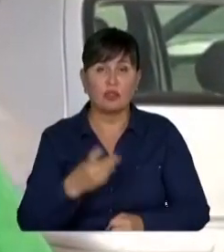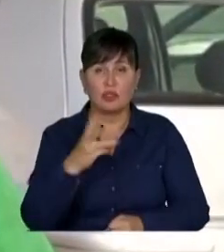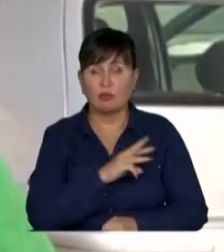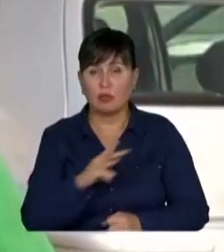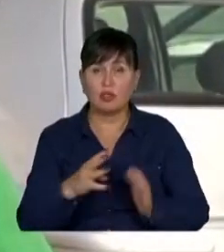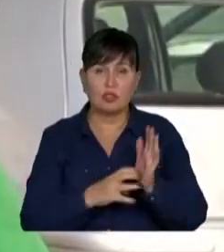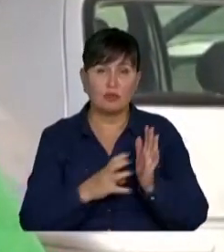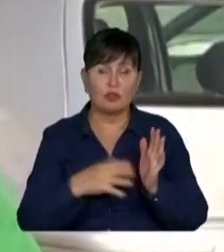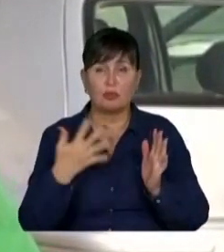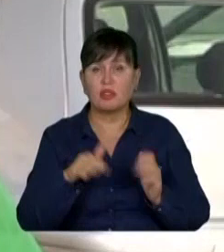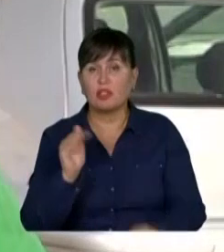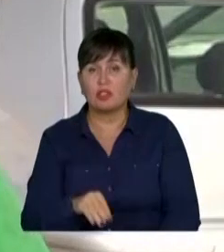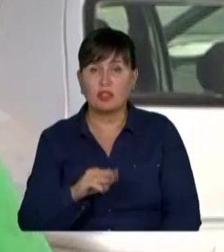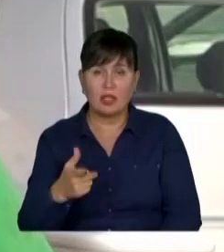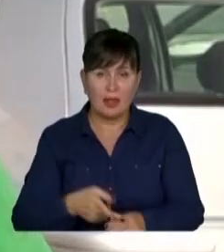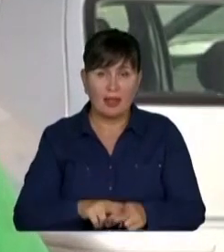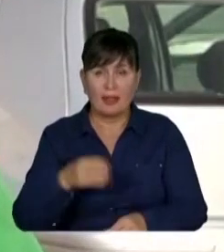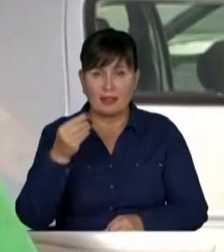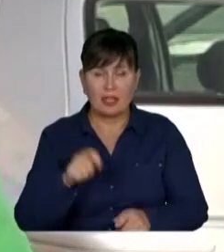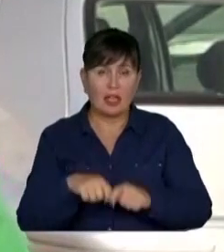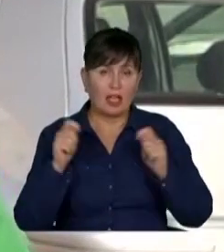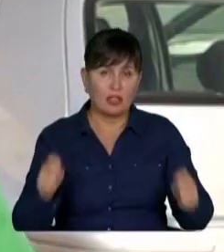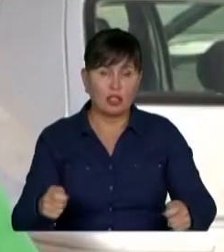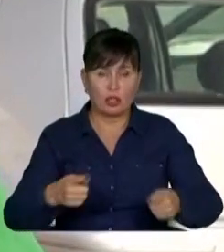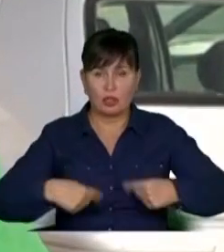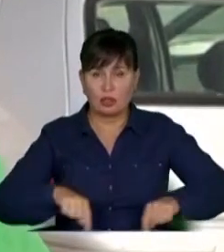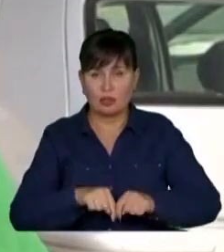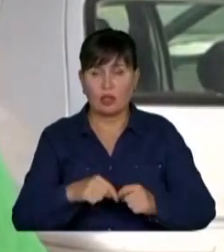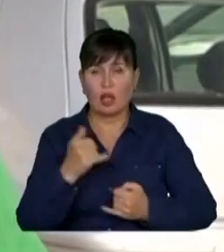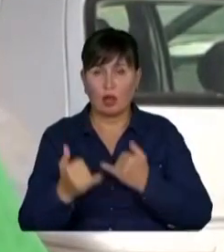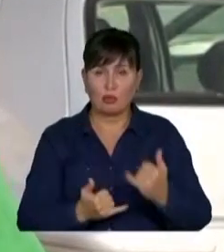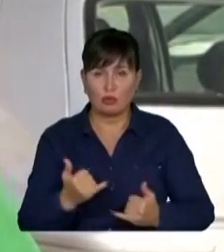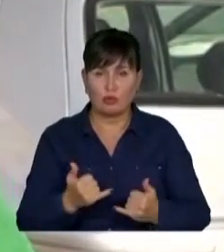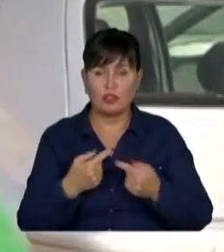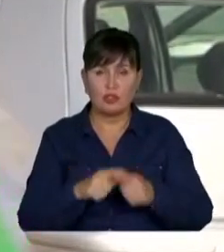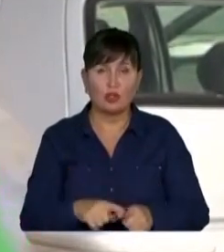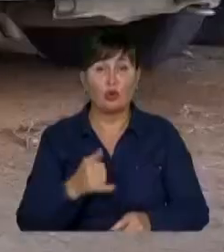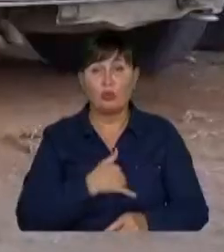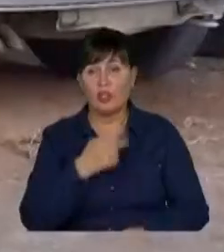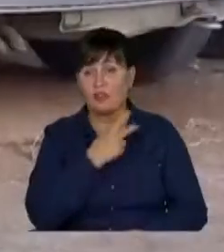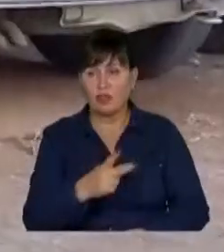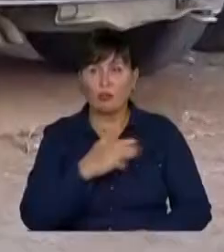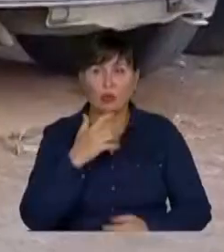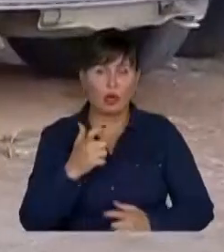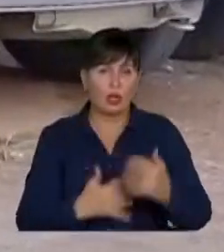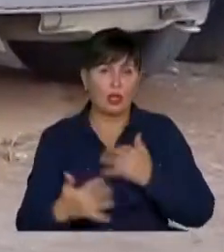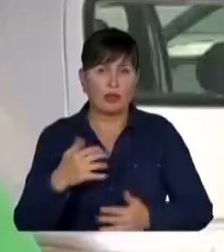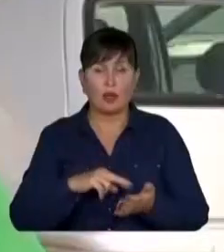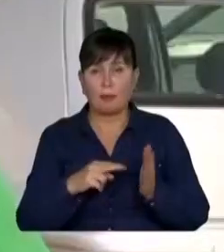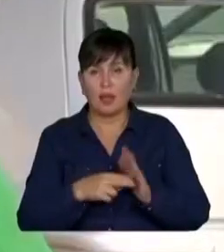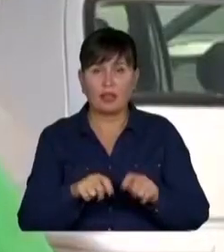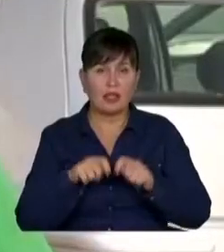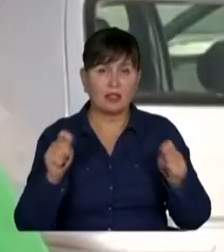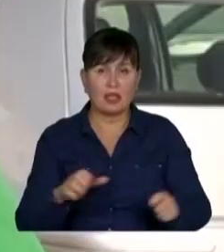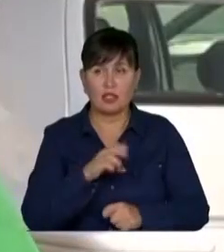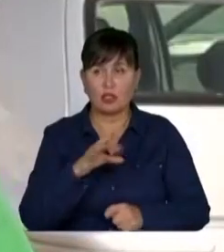миллиона 950 тысяч тенге. На эти средства открыл станцию технического обслуживания. У меня, как видите, много клиентов. Планы по открытию